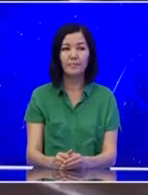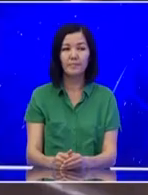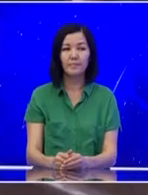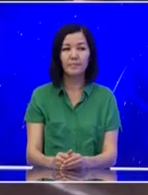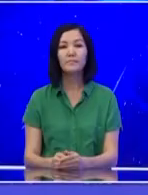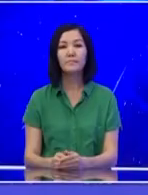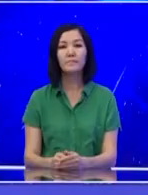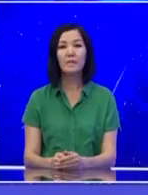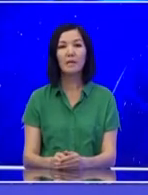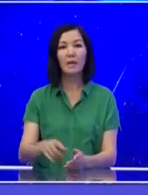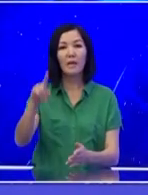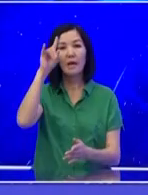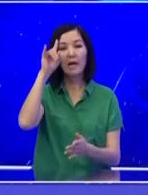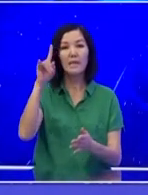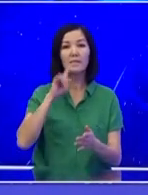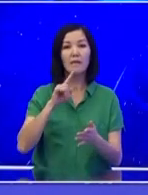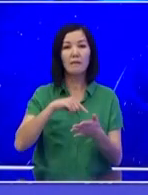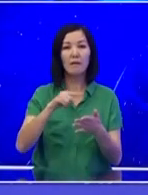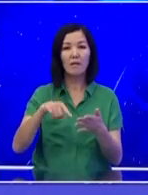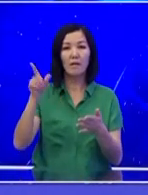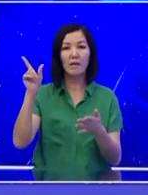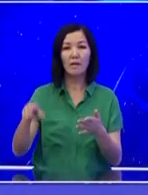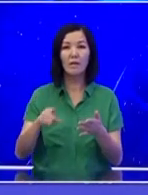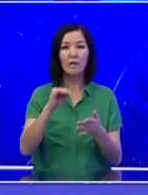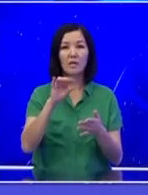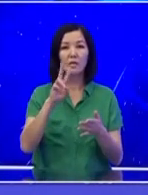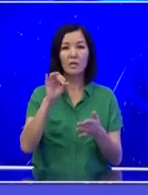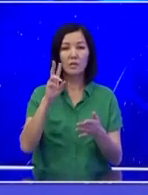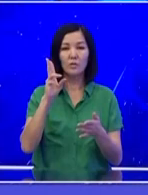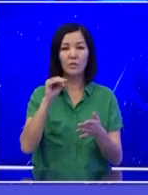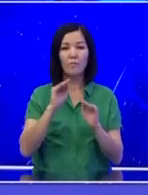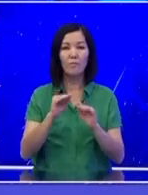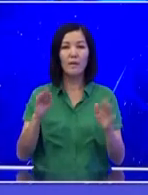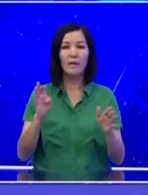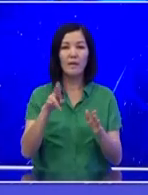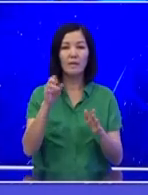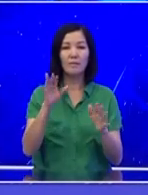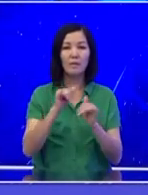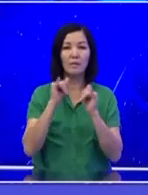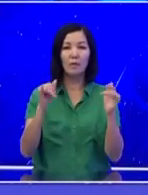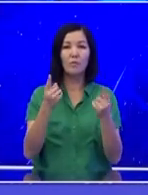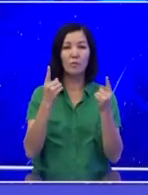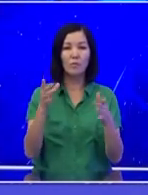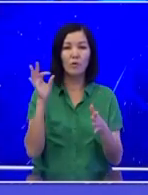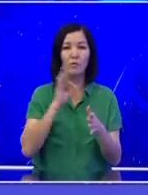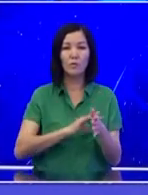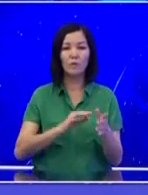телеарнасы. Қазақтың құлагер ақыны Ілияс Жансүгіров балалар әдебиетінің дамуына сүбелі үлес қосты. Оның ертегілері, өтірік өлеңдері